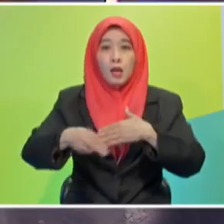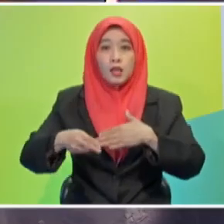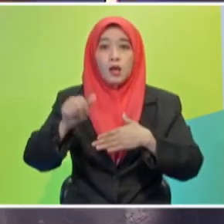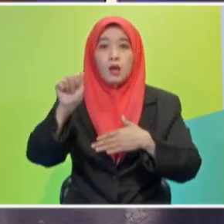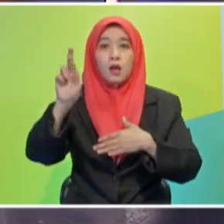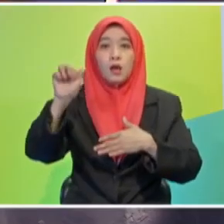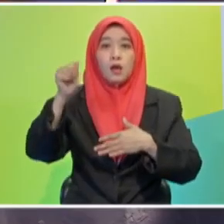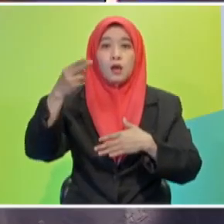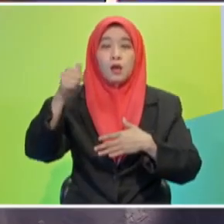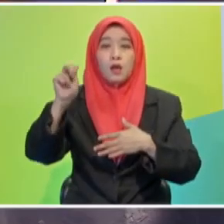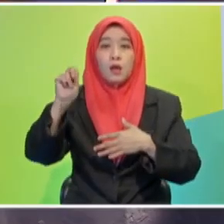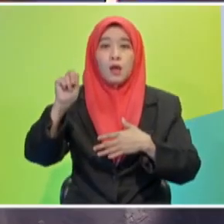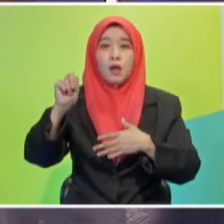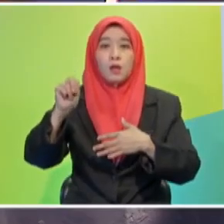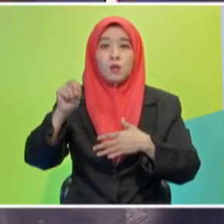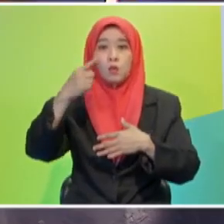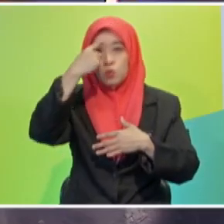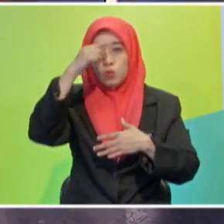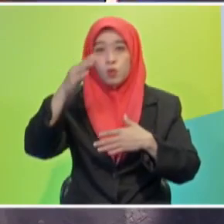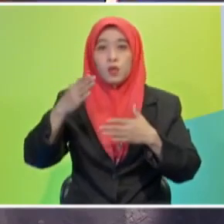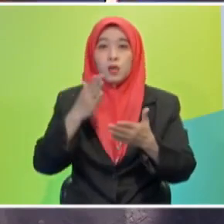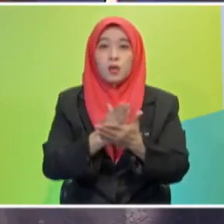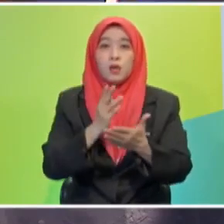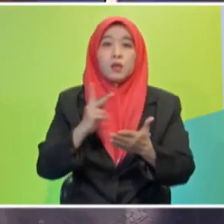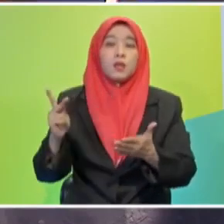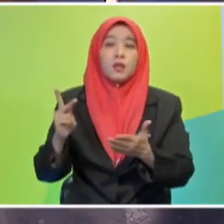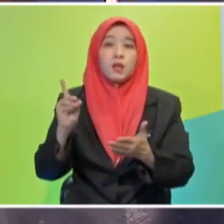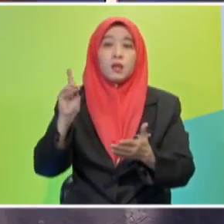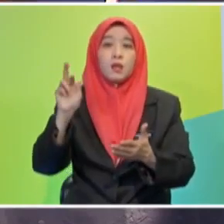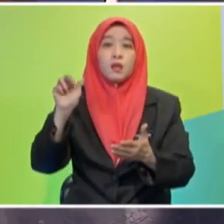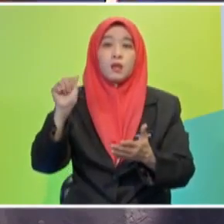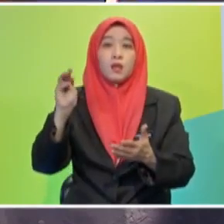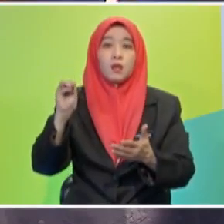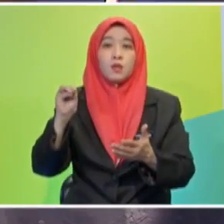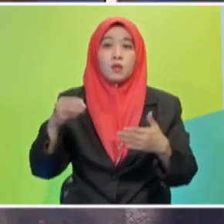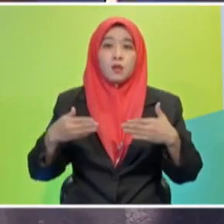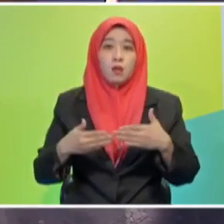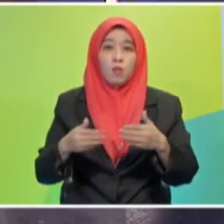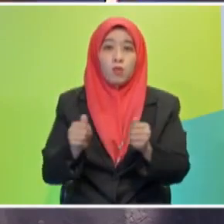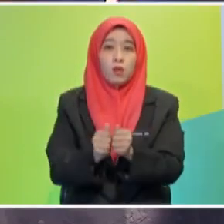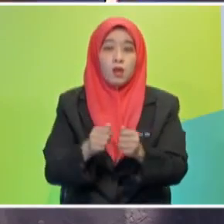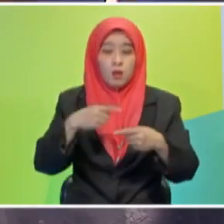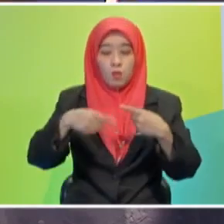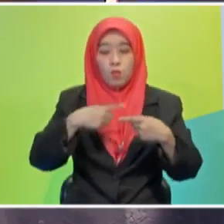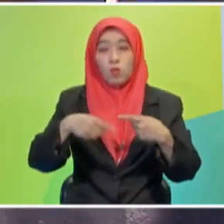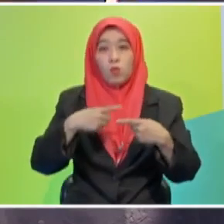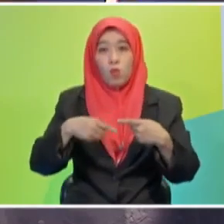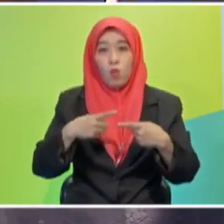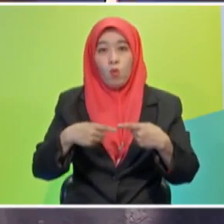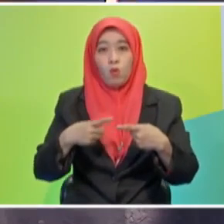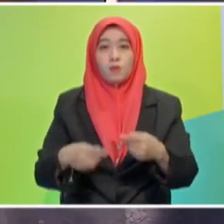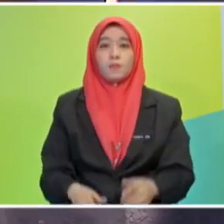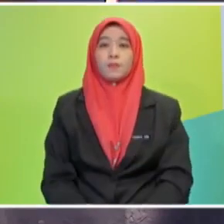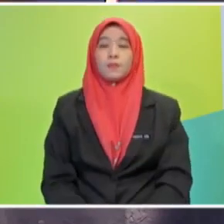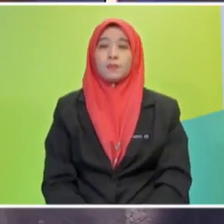berhentikan. Berhentikan apa? Hentikan drum tadi. Berhentikan drum tu sambungkan dengan apa? Dengan motor? Ya, bagus. Okey. Tepat